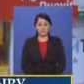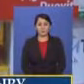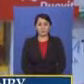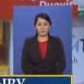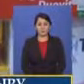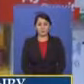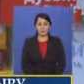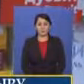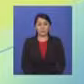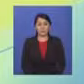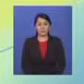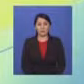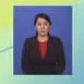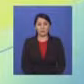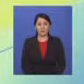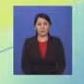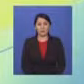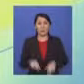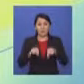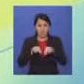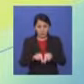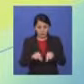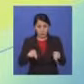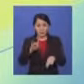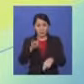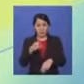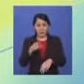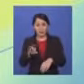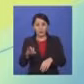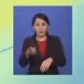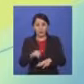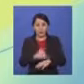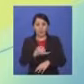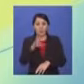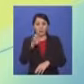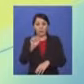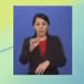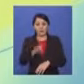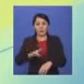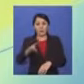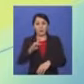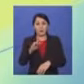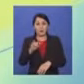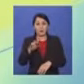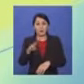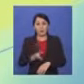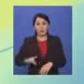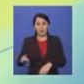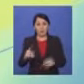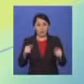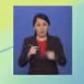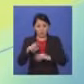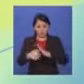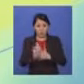Беланок, жаңалықтар қызметі. Петропавлдағы Крепостной көшесінде Береке шағын ауданы мен Жамбыл көшесін байланыстыратын жаңа